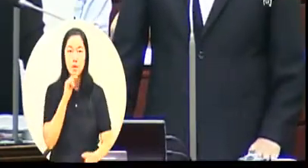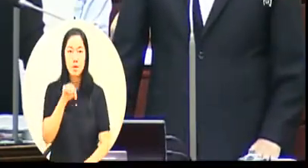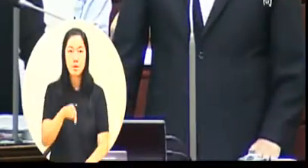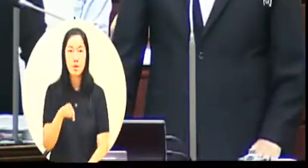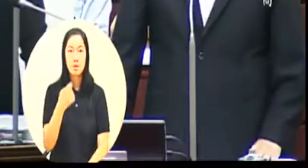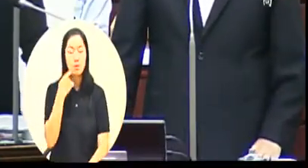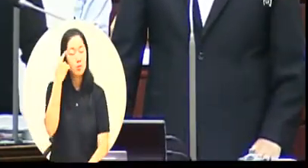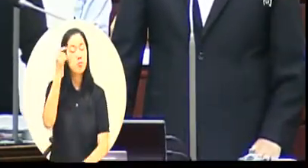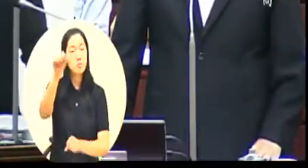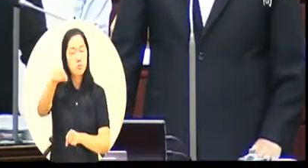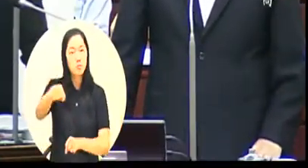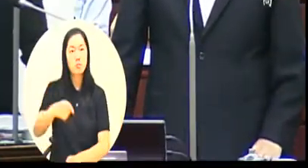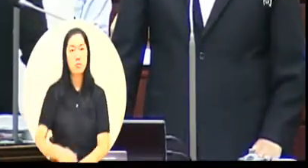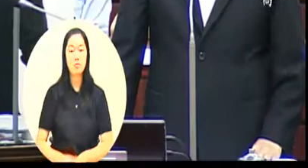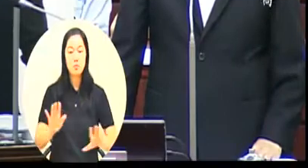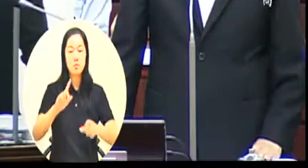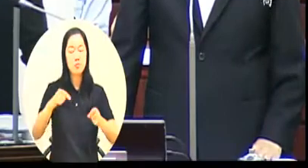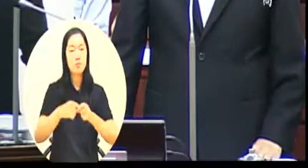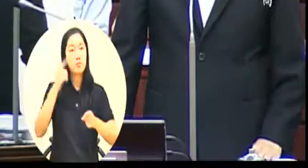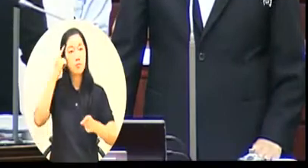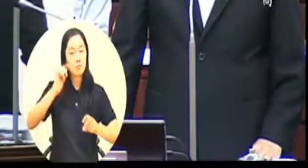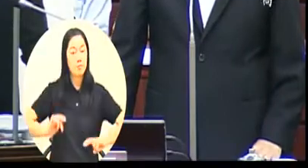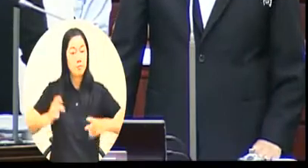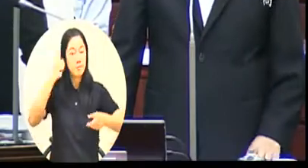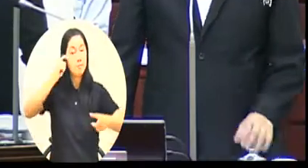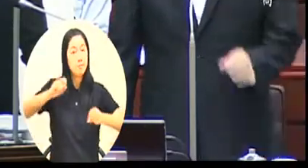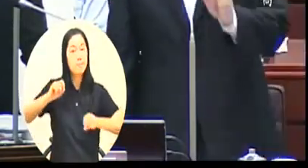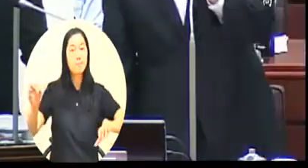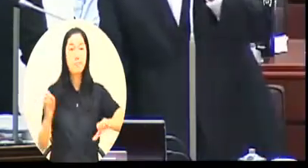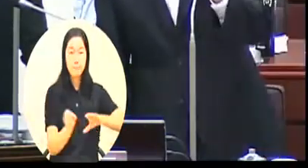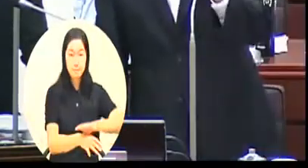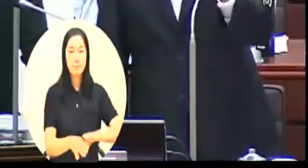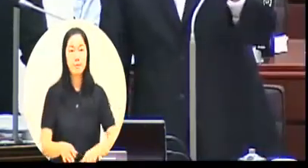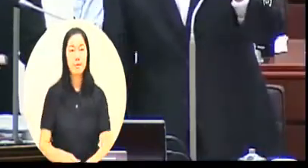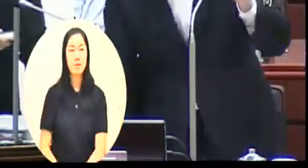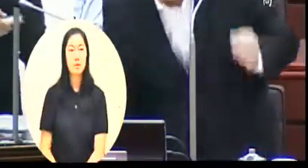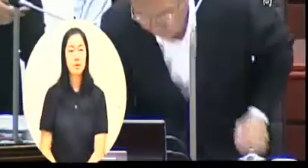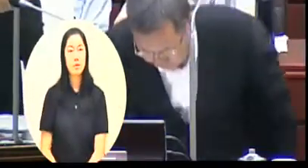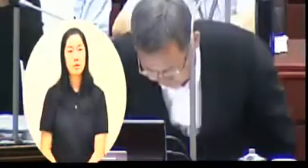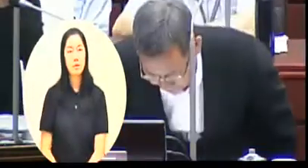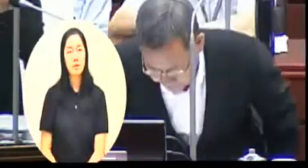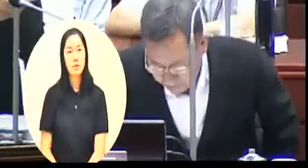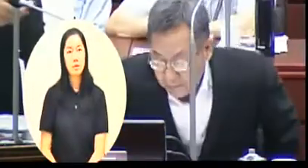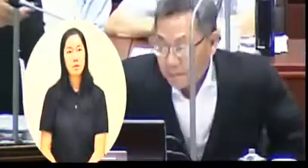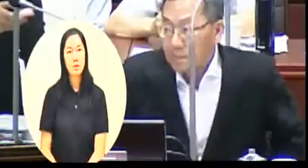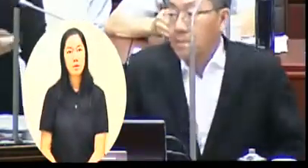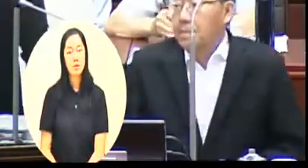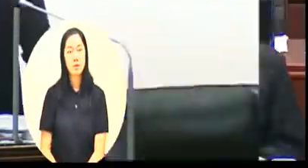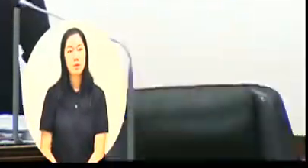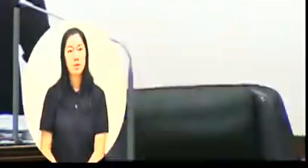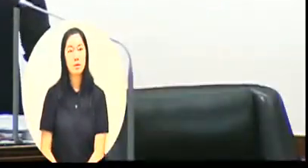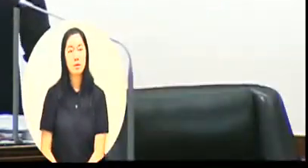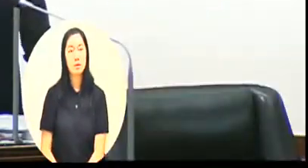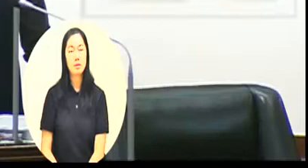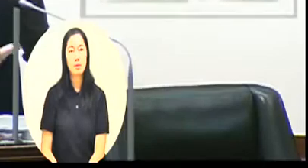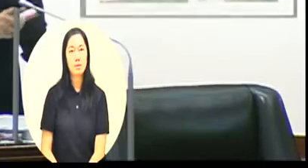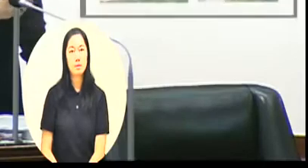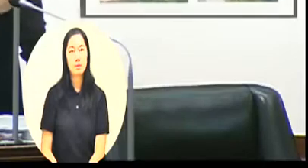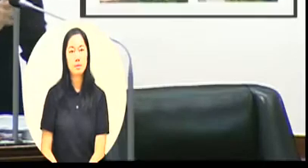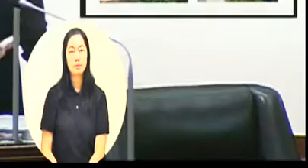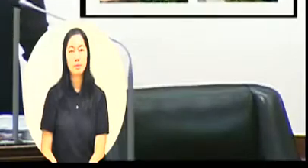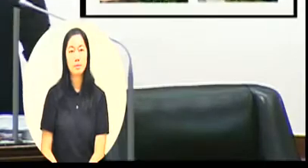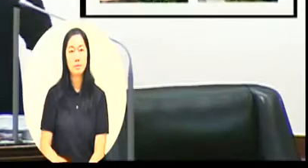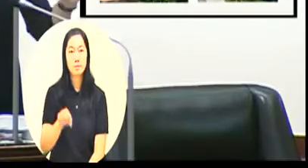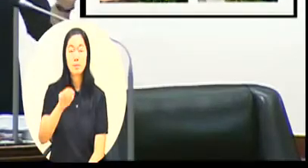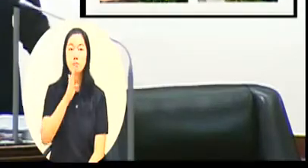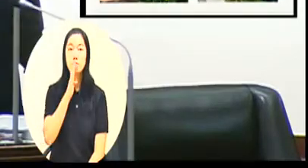同意哈，纳入今年度的改造计划里面。 好，谢谢局长。我们有，这是我们